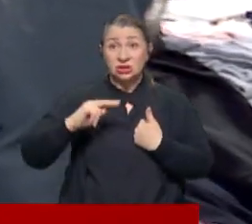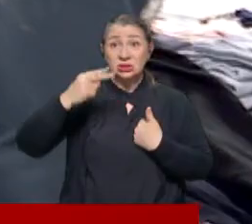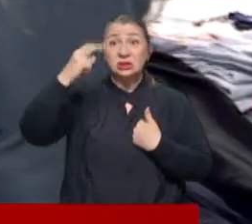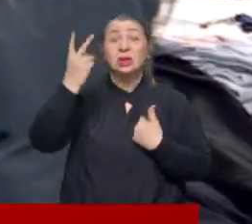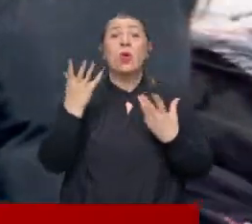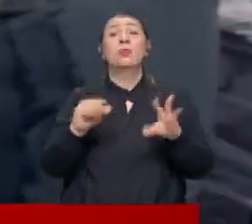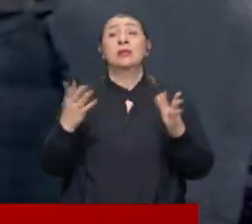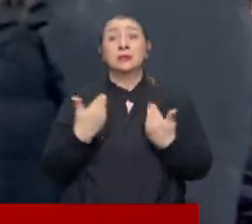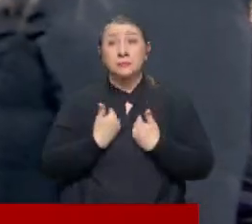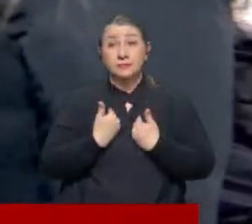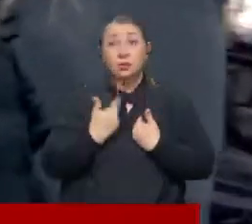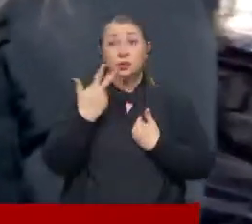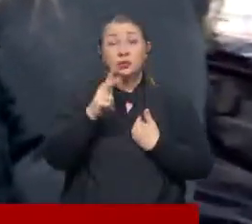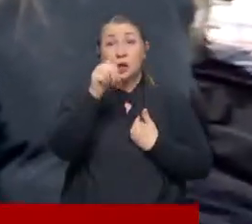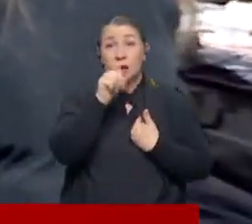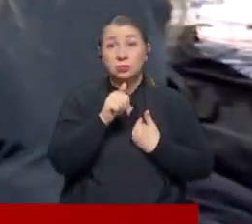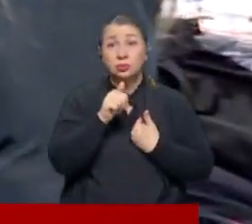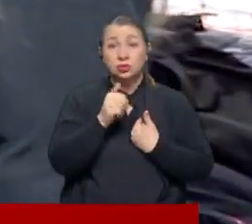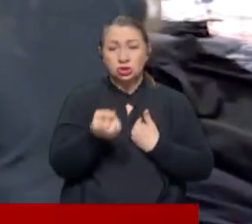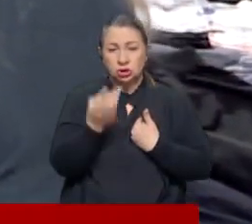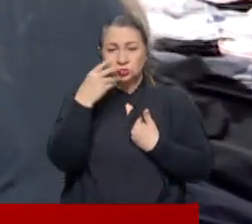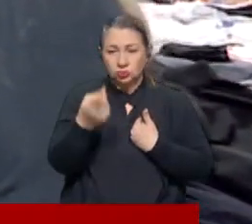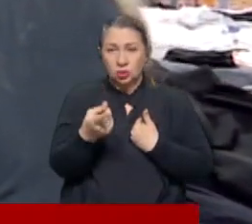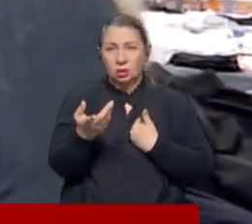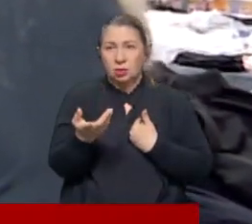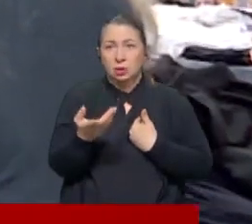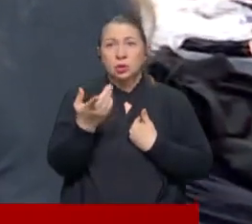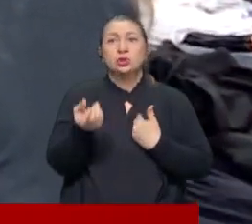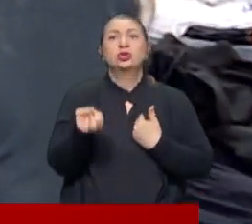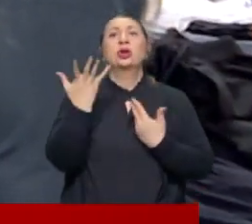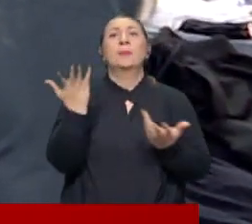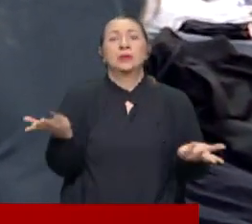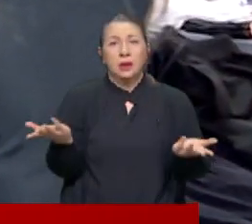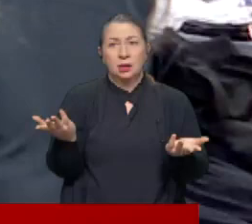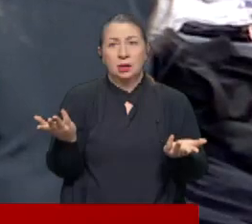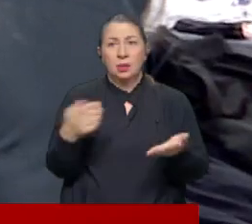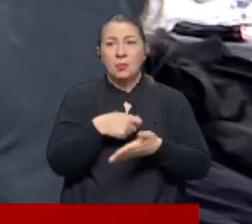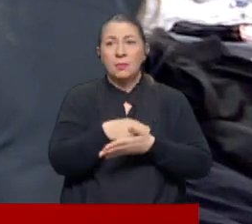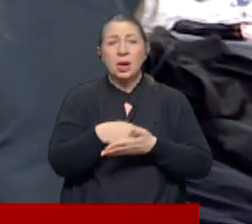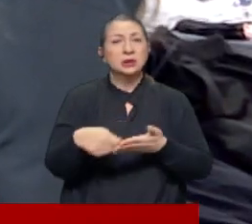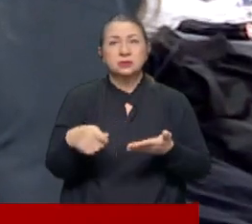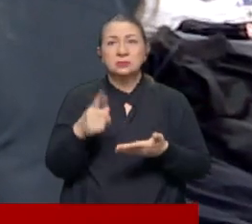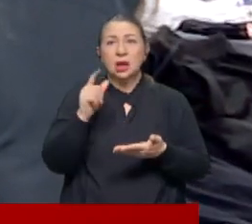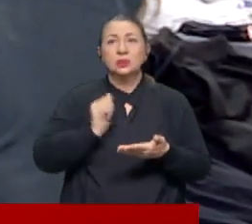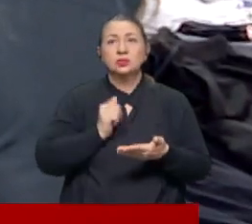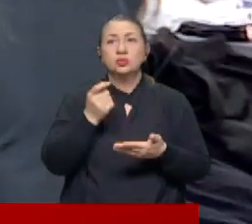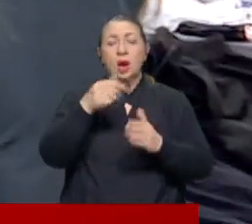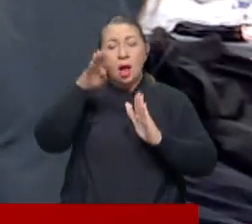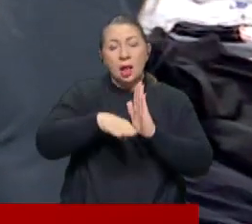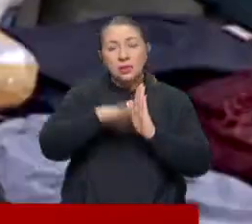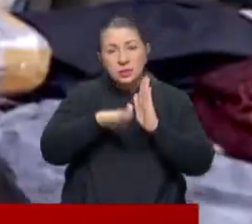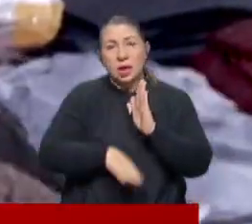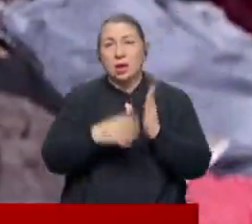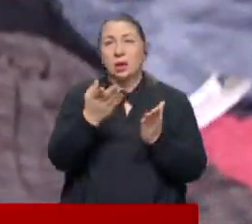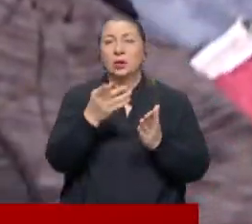kademeye bile gelemedim. 3600'ü çıkaracağız diyorlar, o da çıkarmadılar. Maaşımız yani bir asgari ücretin çok çok